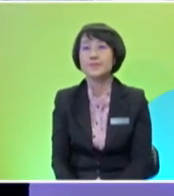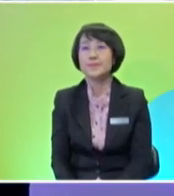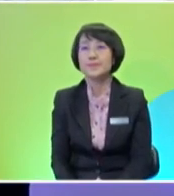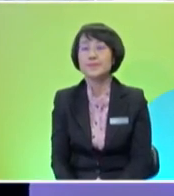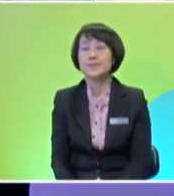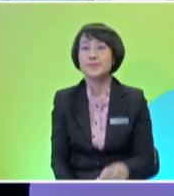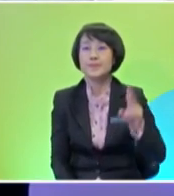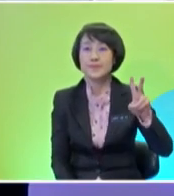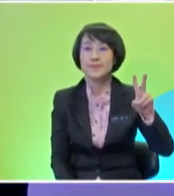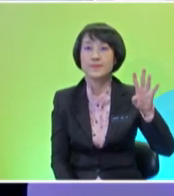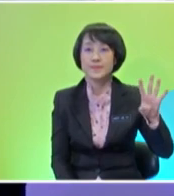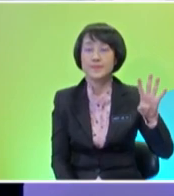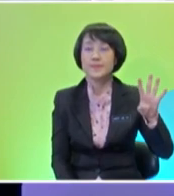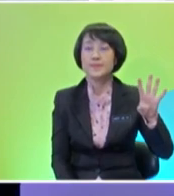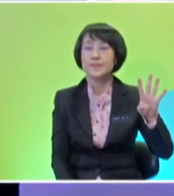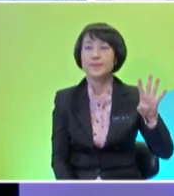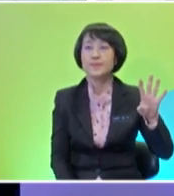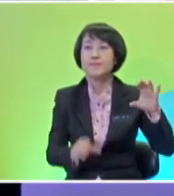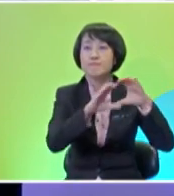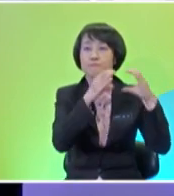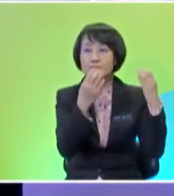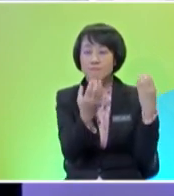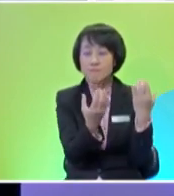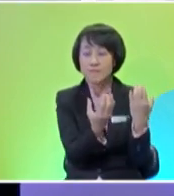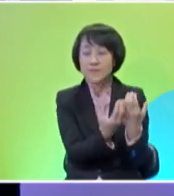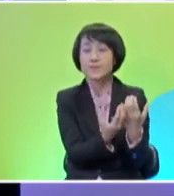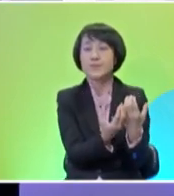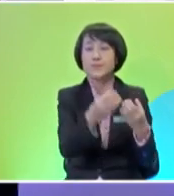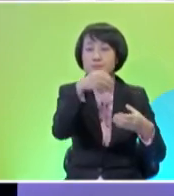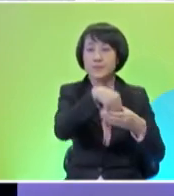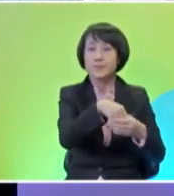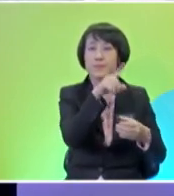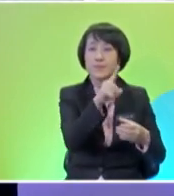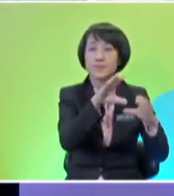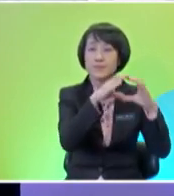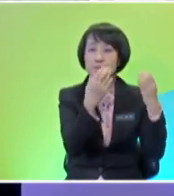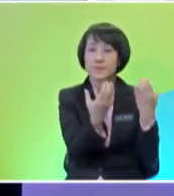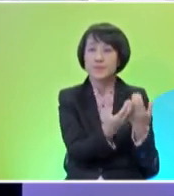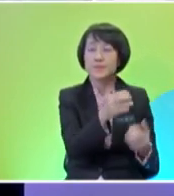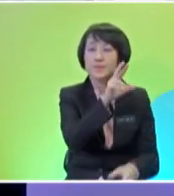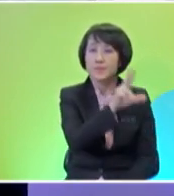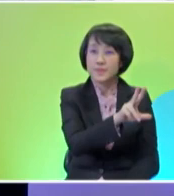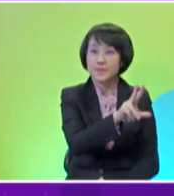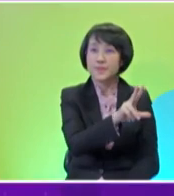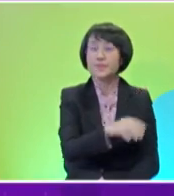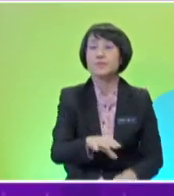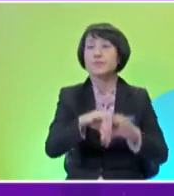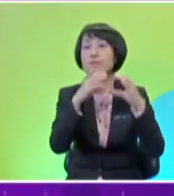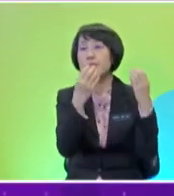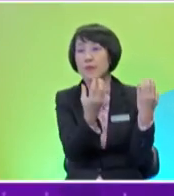ada 24 biji dan kita kumpulkan dalam satu kumpulan tiga biji oke satu kumpulan